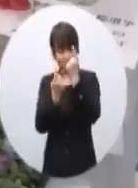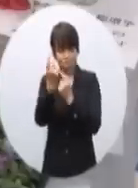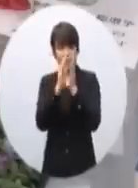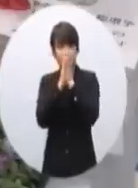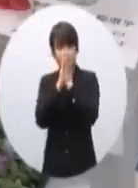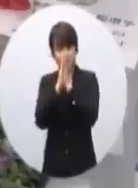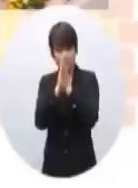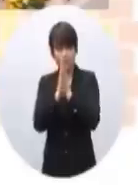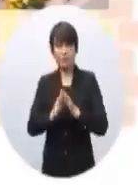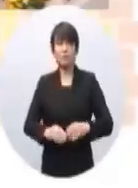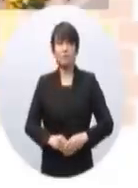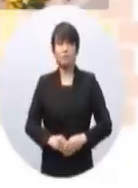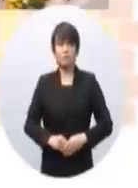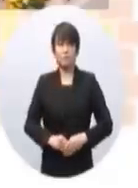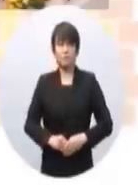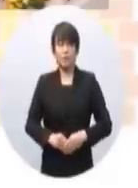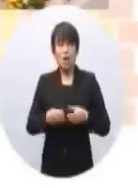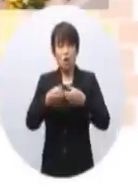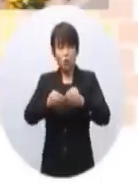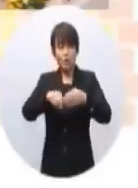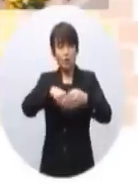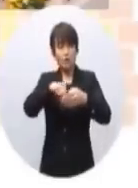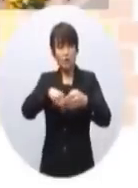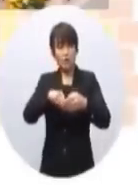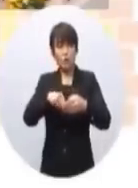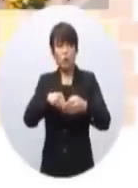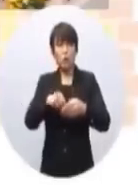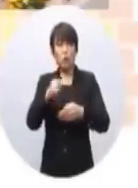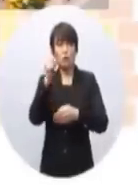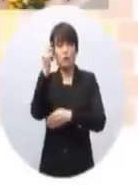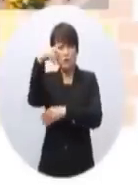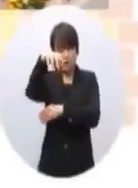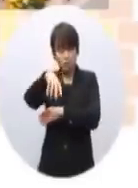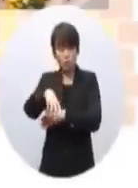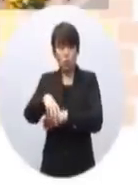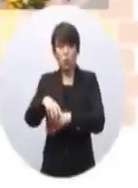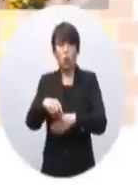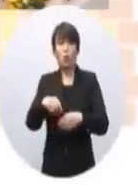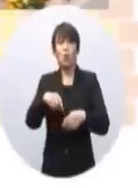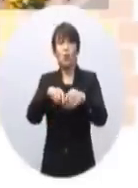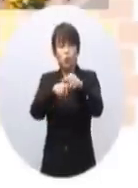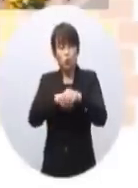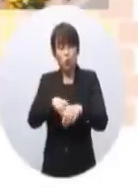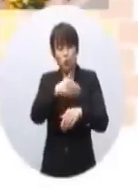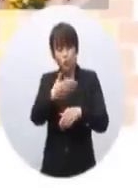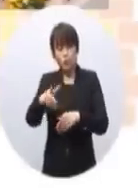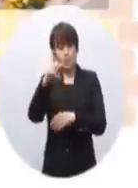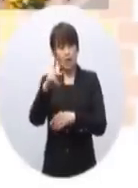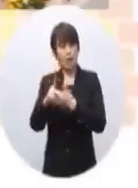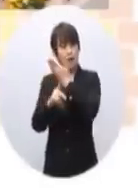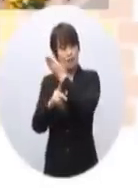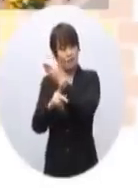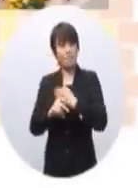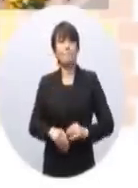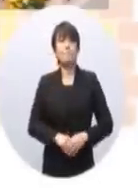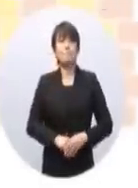。 詳しくは茅ヶ崎市役所農業水産課までお問い合わせください